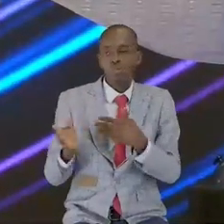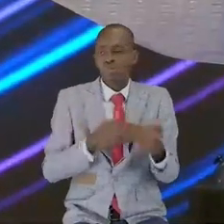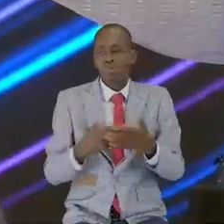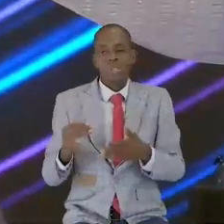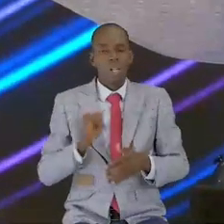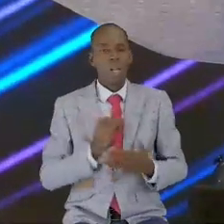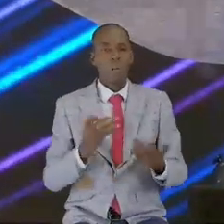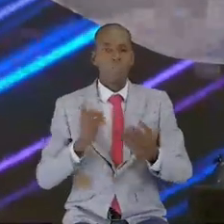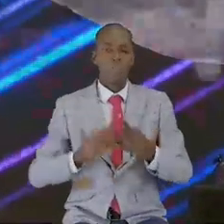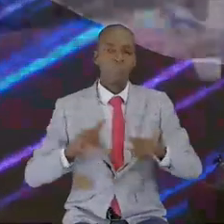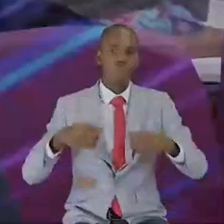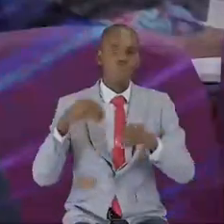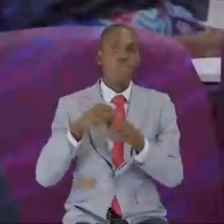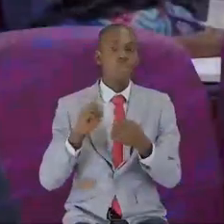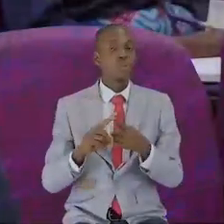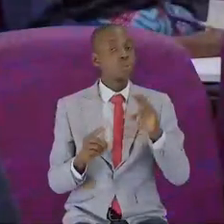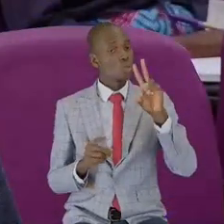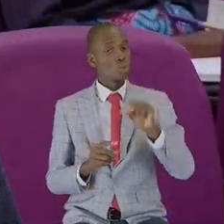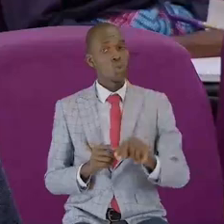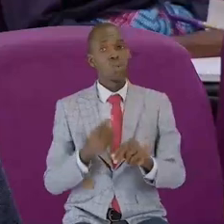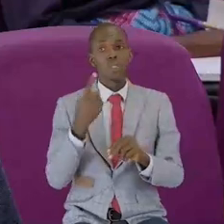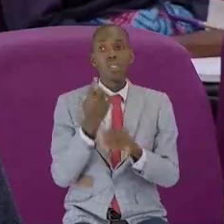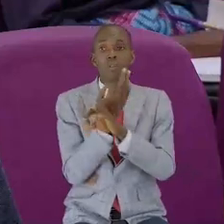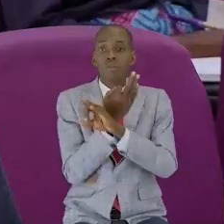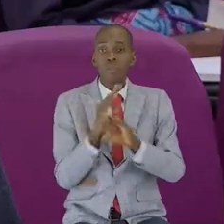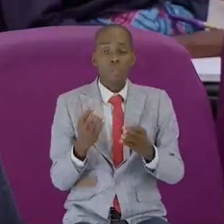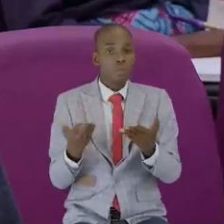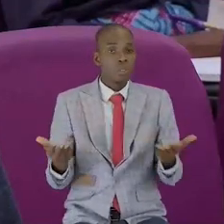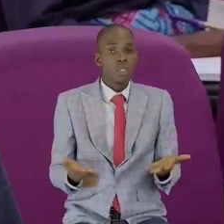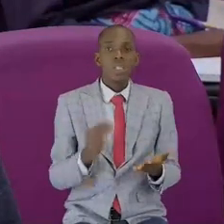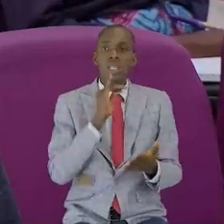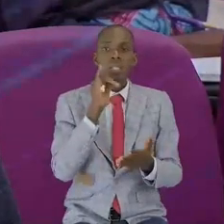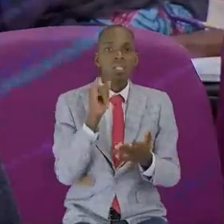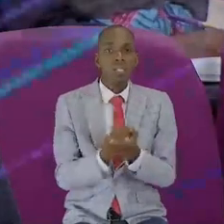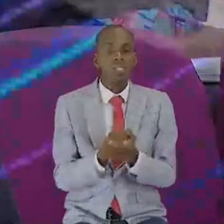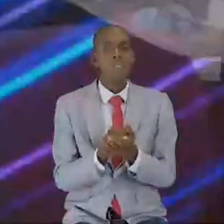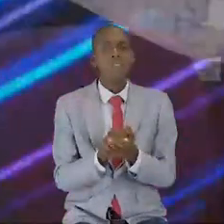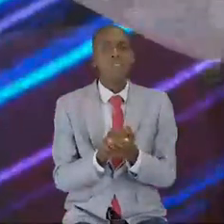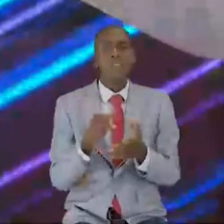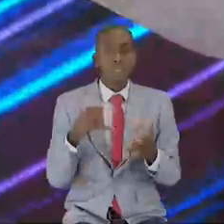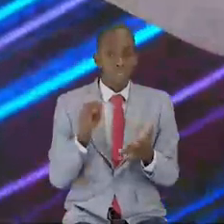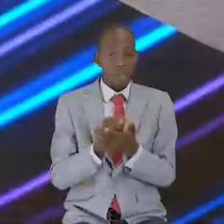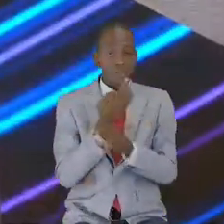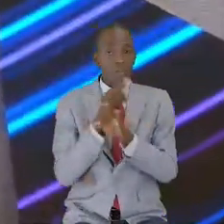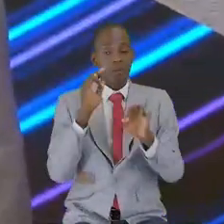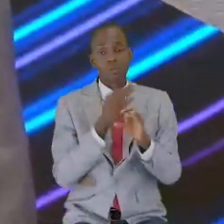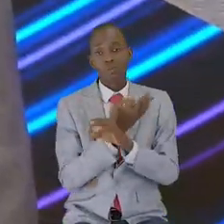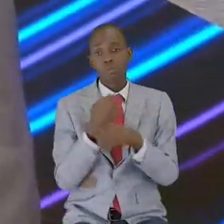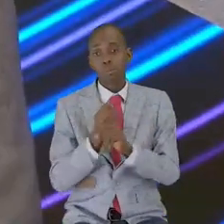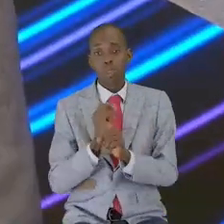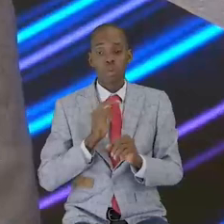veux. Il dit non. La liberté dont il parle, c'est que il nous a affranchis de